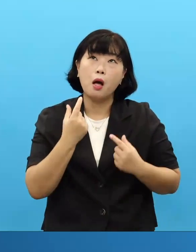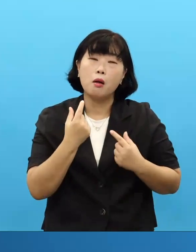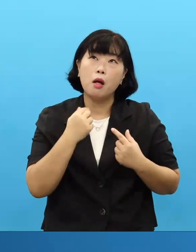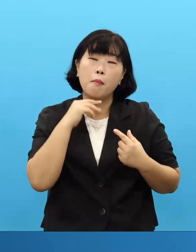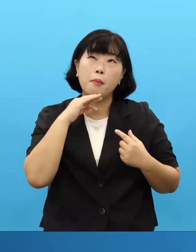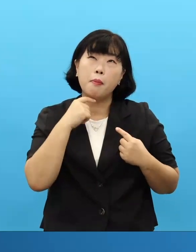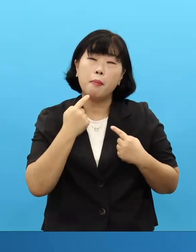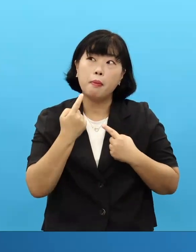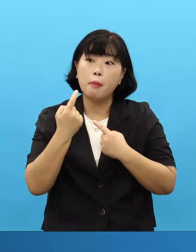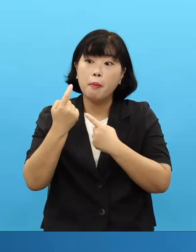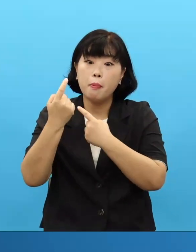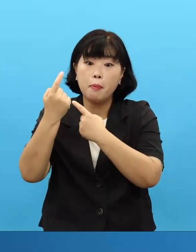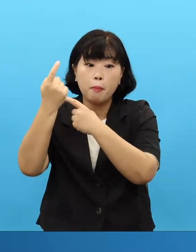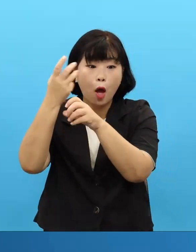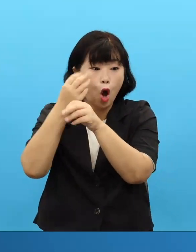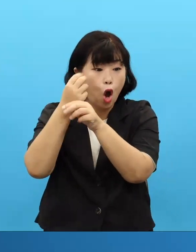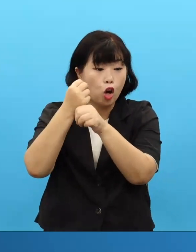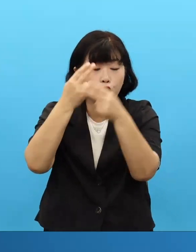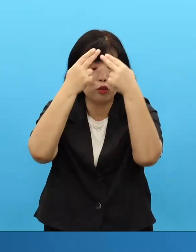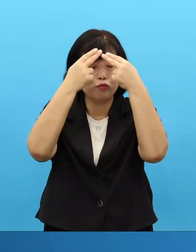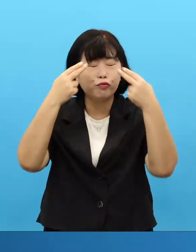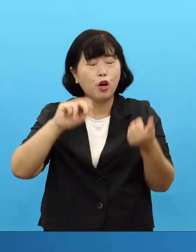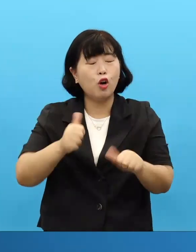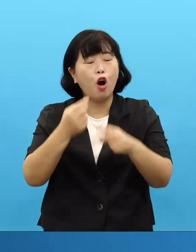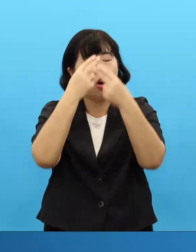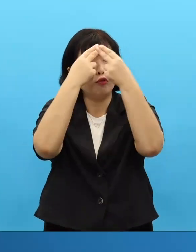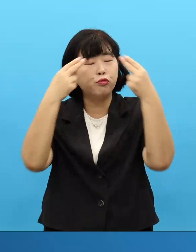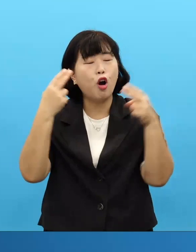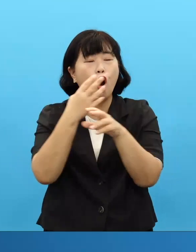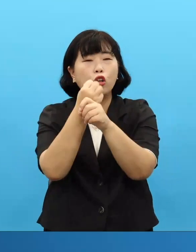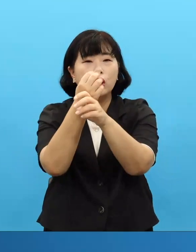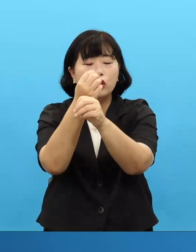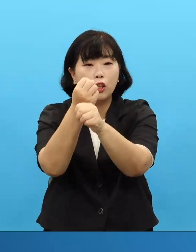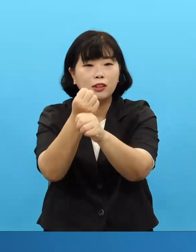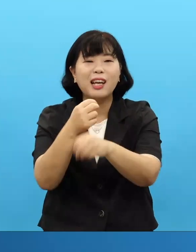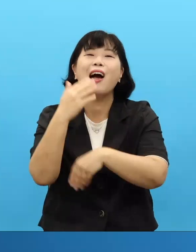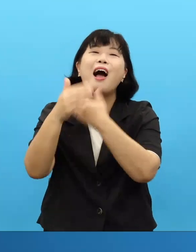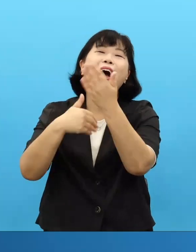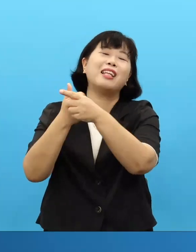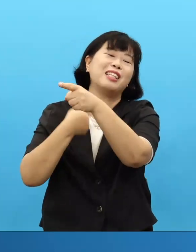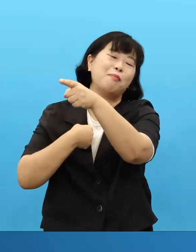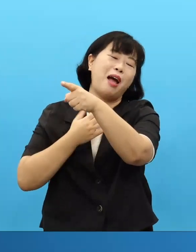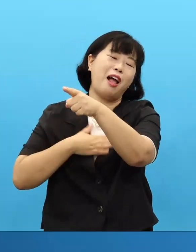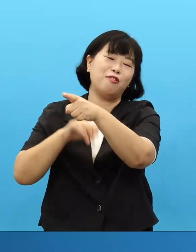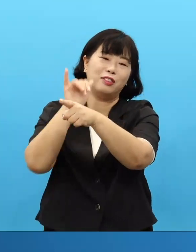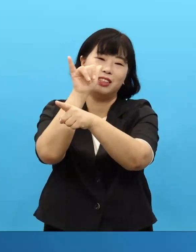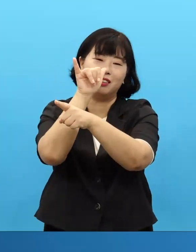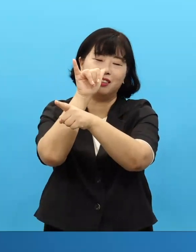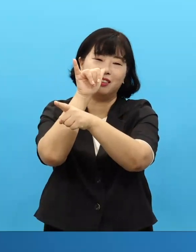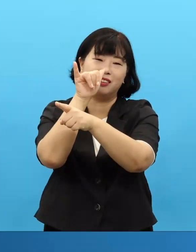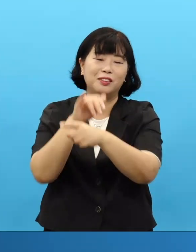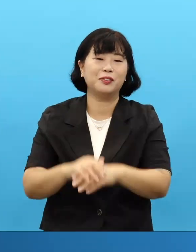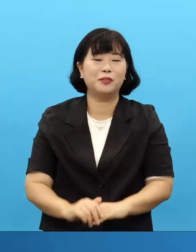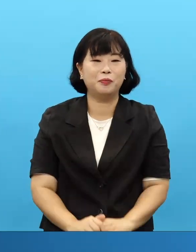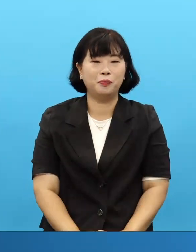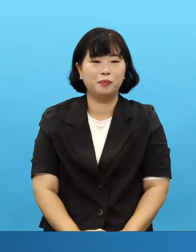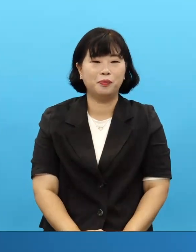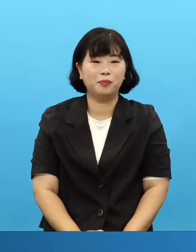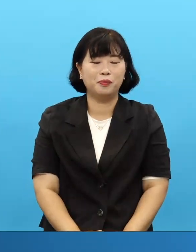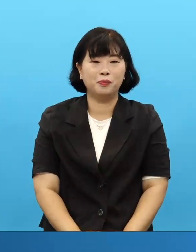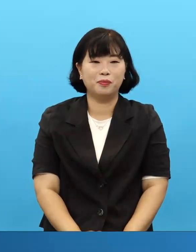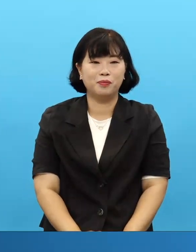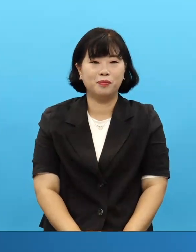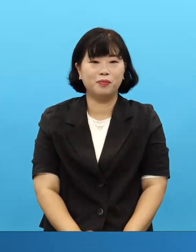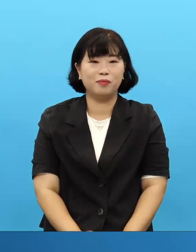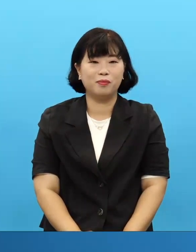funeral. 한국에 왜 태어났습니까? Why were we born in Korea? 하나님의 절대 주권입니다. It's God's absolute plan and